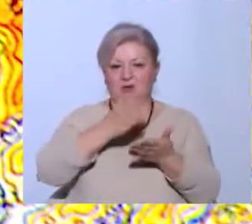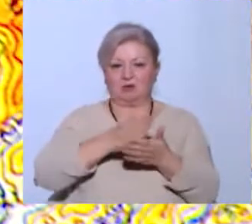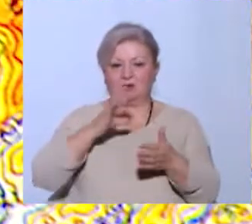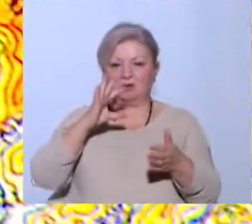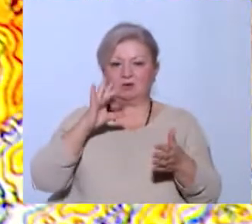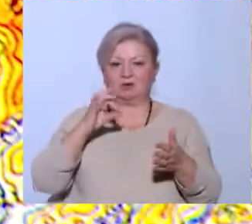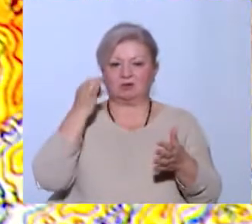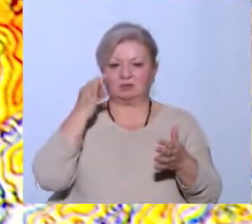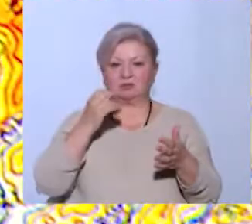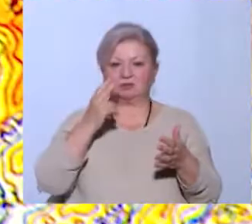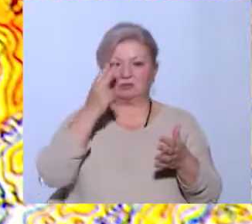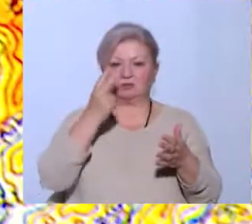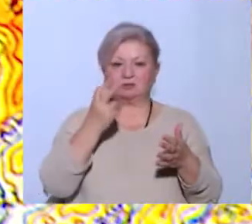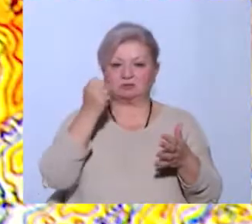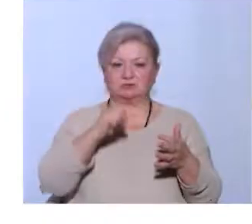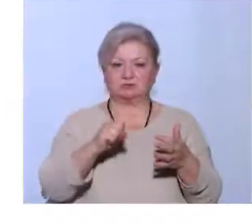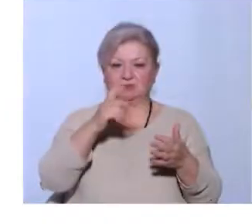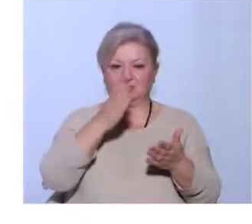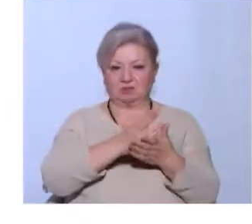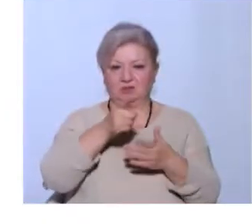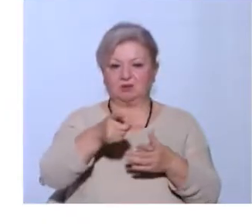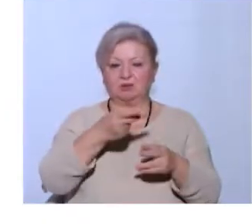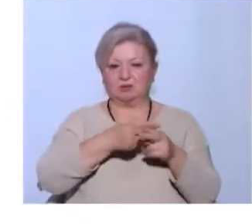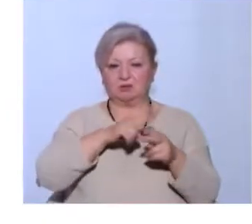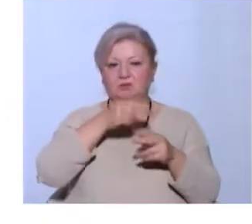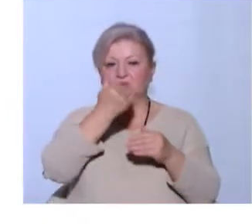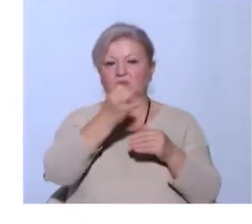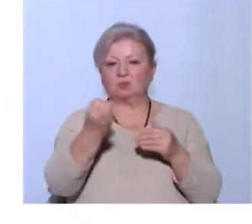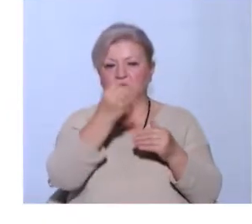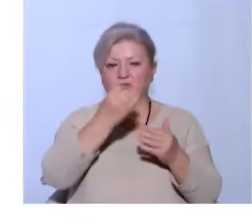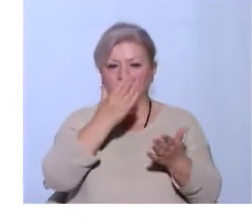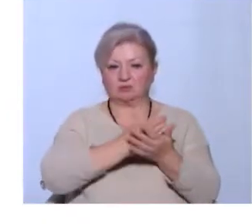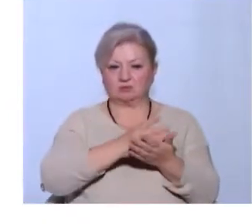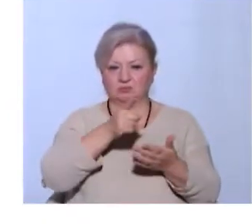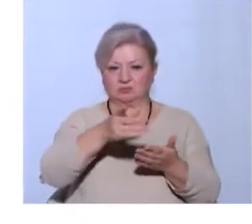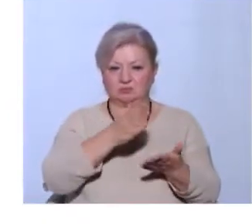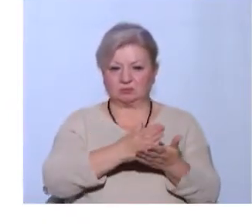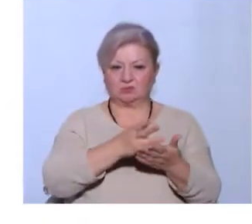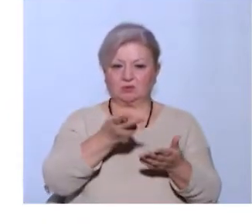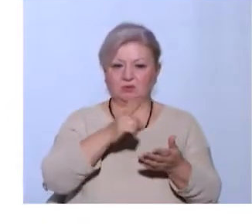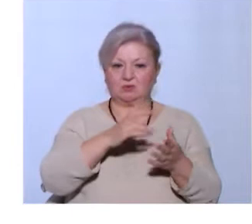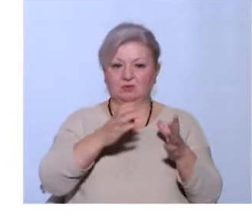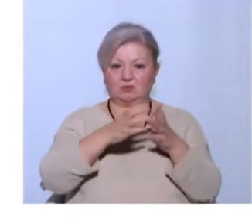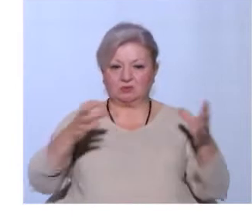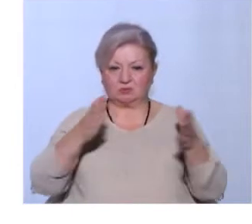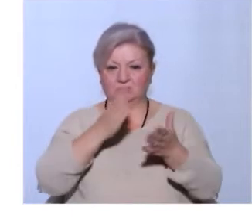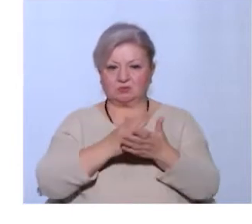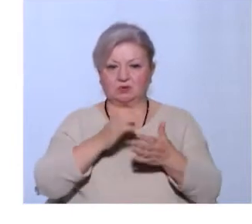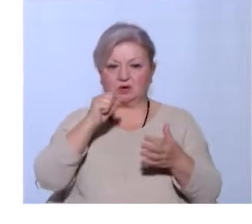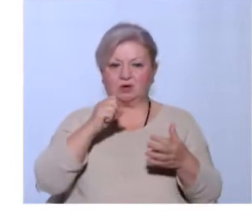რომელიც წარმშობის ისტორიაც ასეთია. რიწის ტბა კლდეზვაური წარმშობისაა და მდინარე